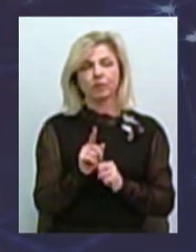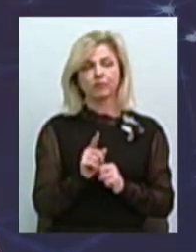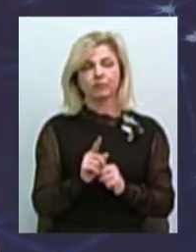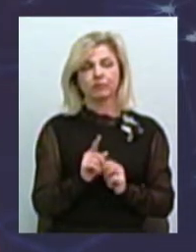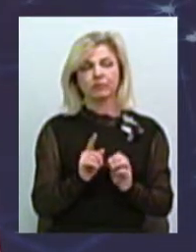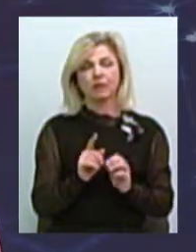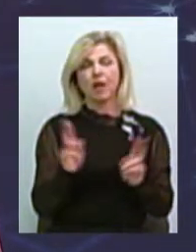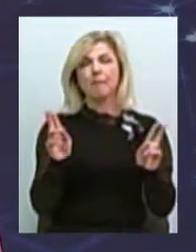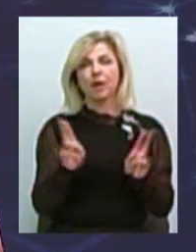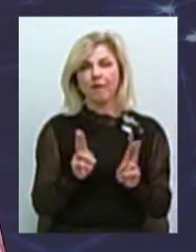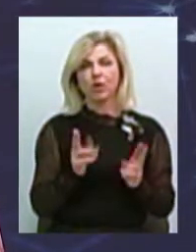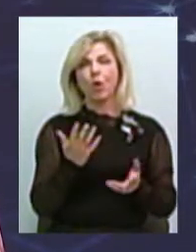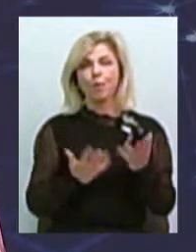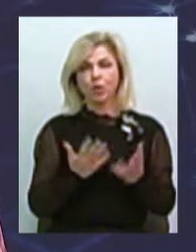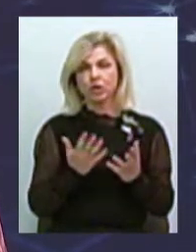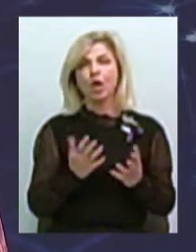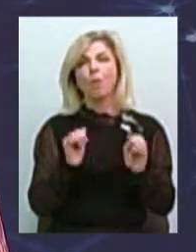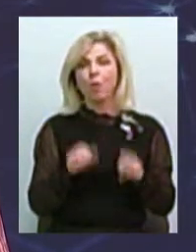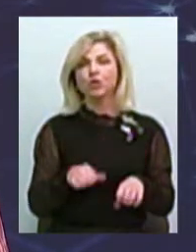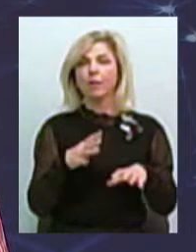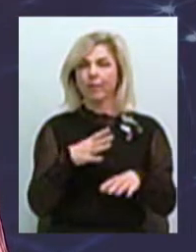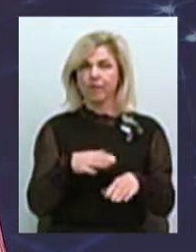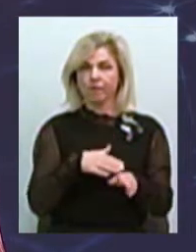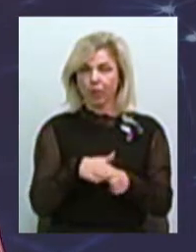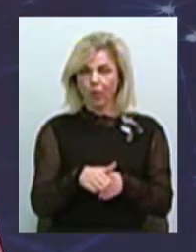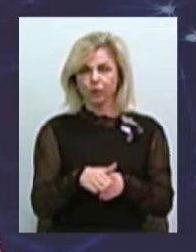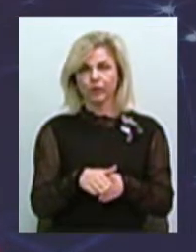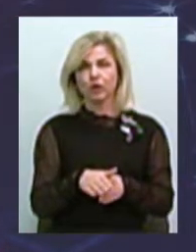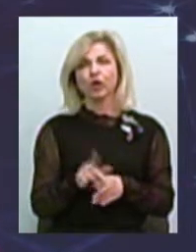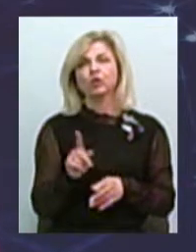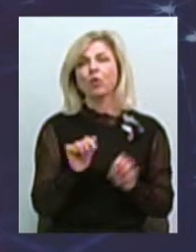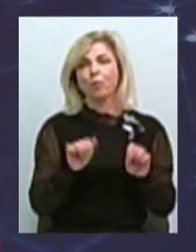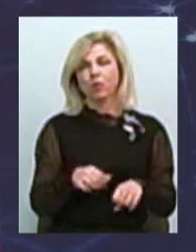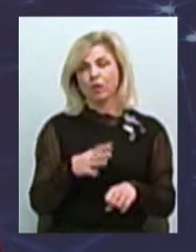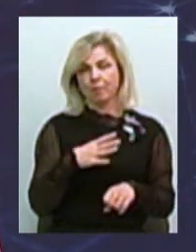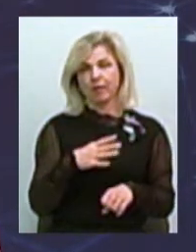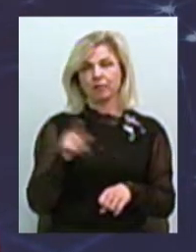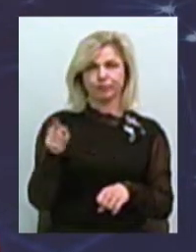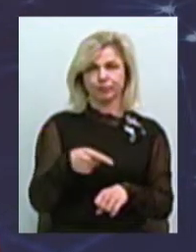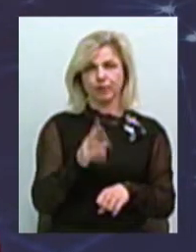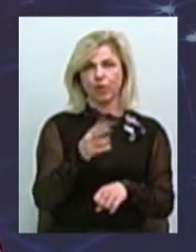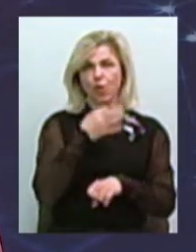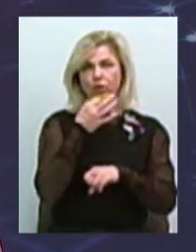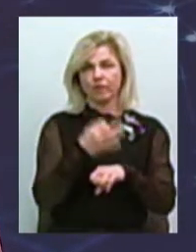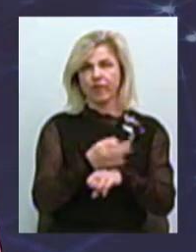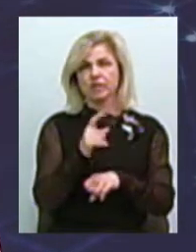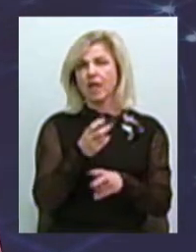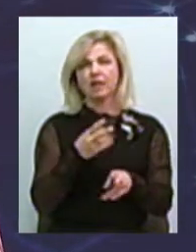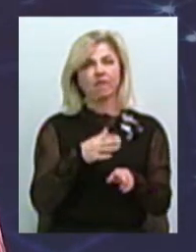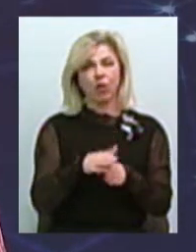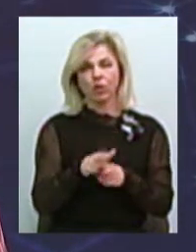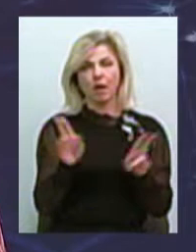для того, щоб правила можливо було виконувати, для того, щоб можливо було притягувати до відповідальності за невиконання